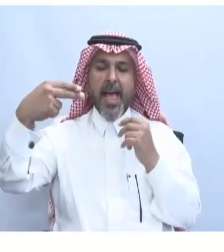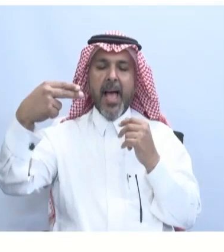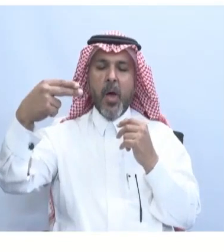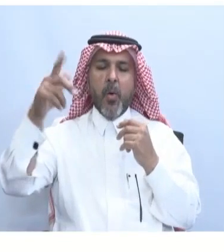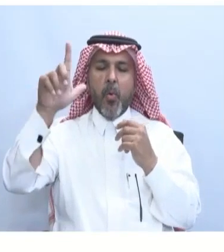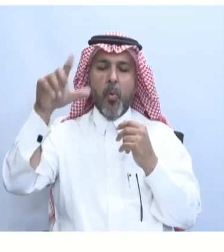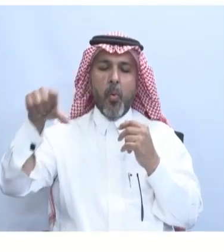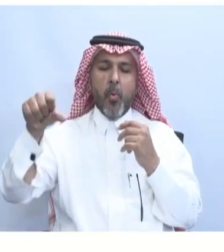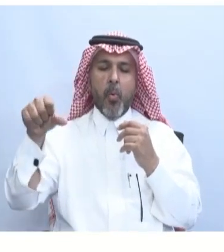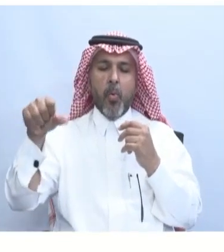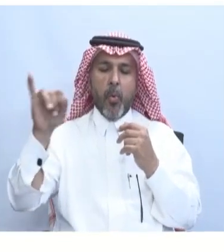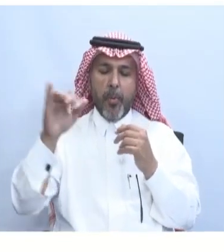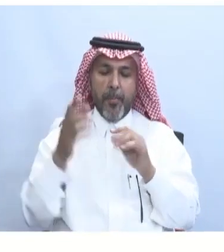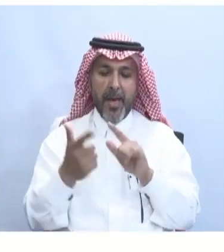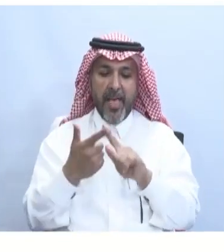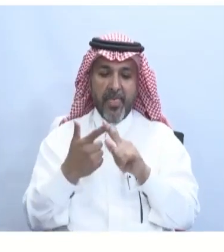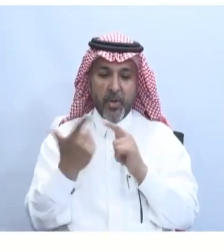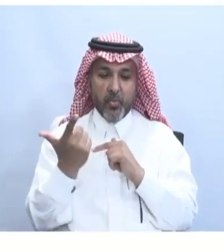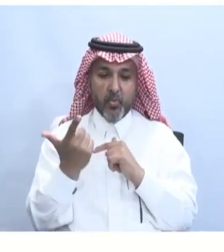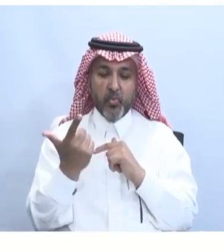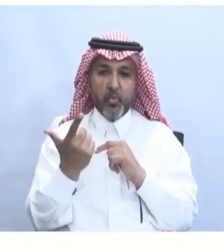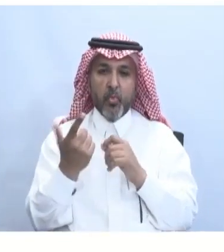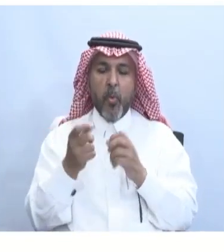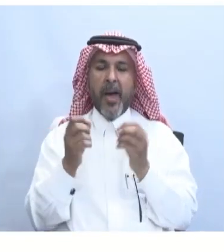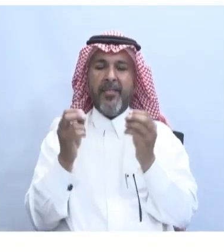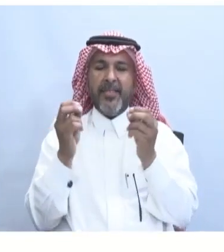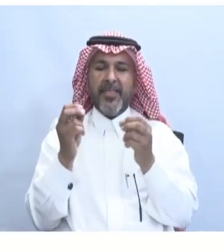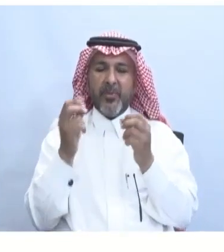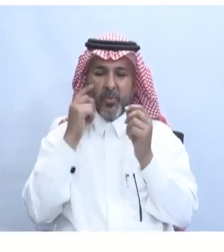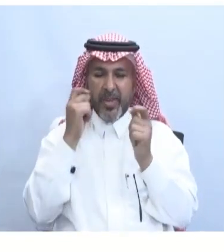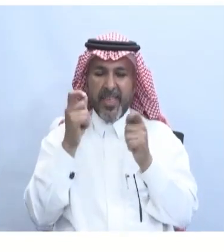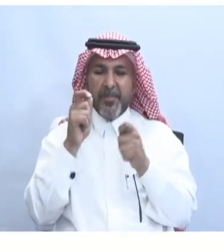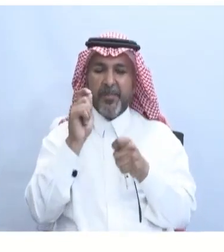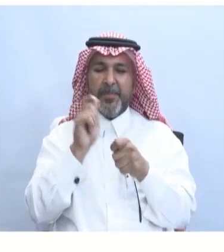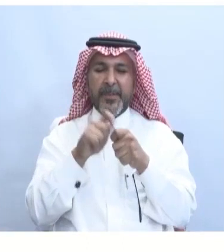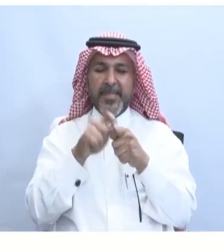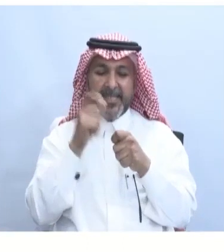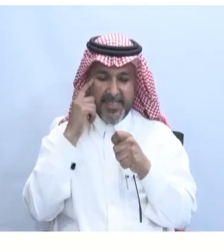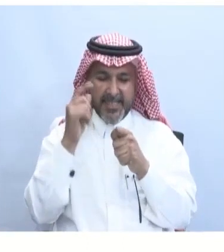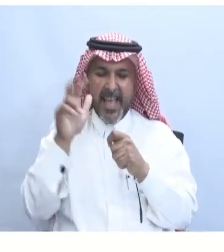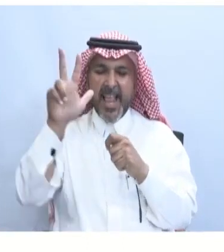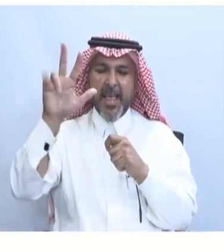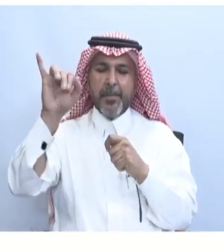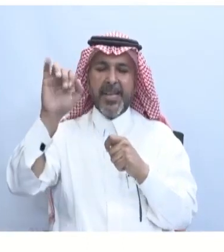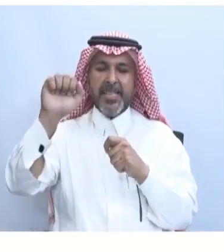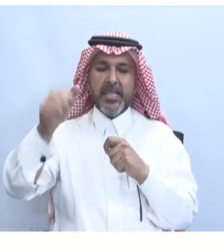هي مفهوم شامل هي مفهوم واسع انطلقت من المدينه المنوره